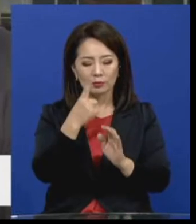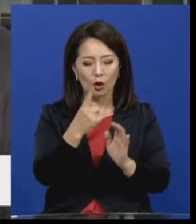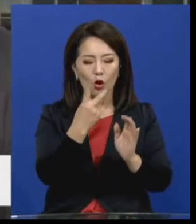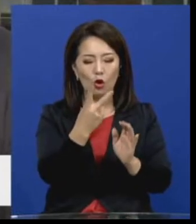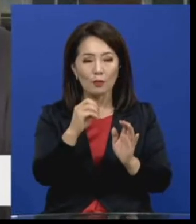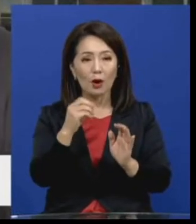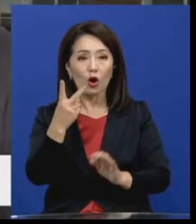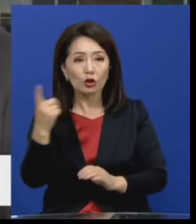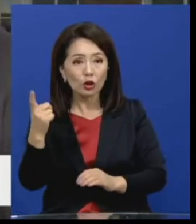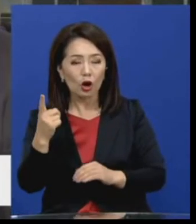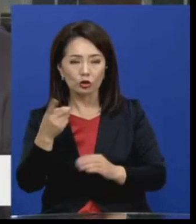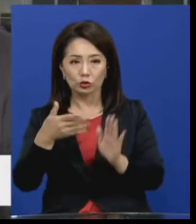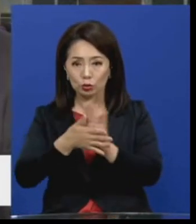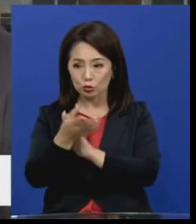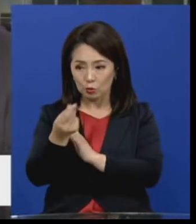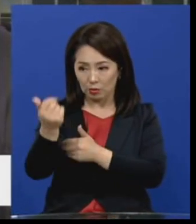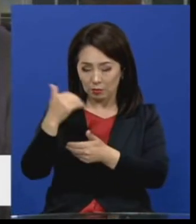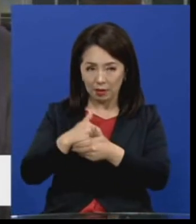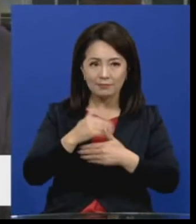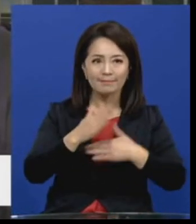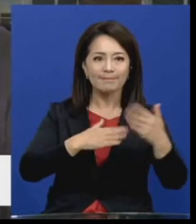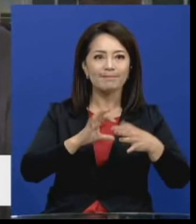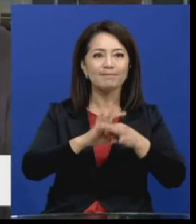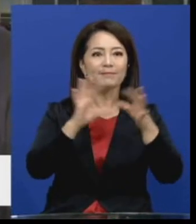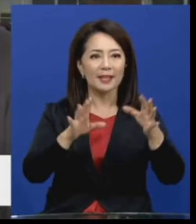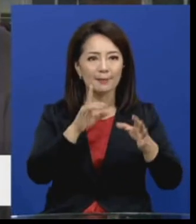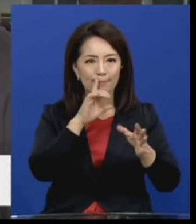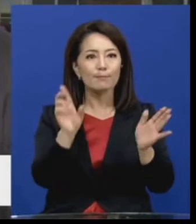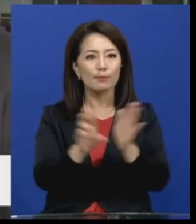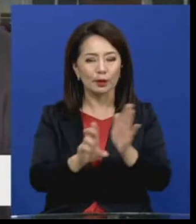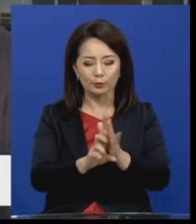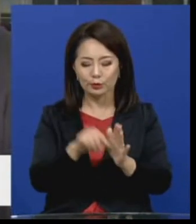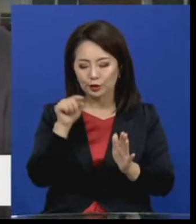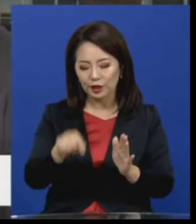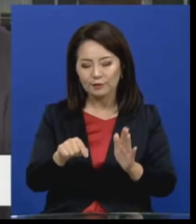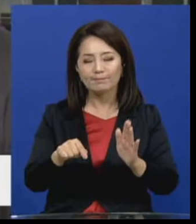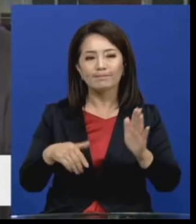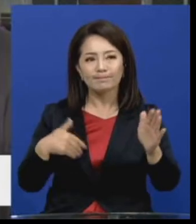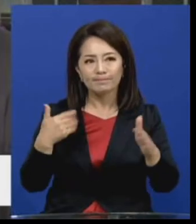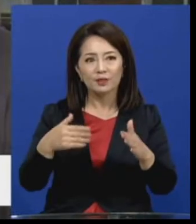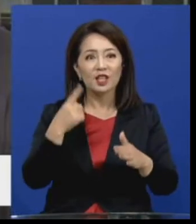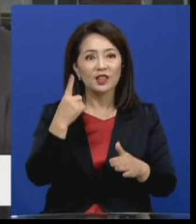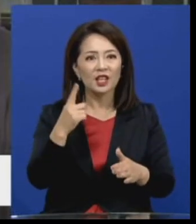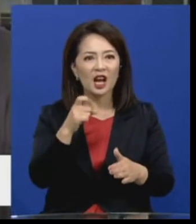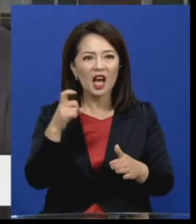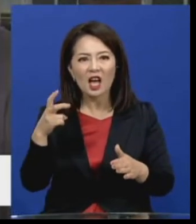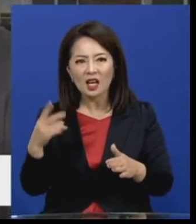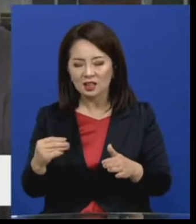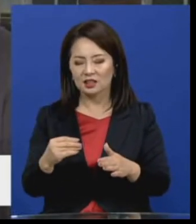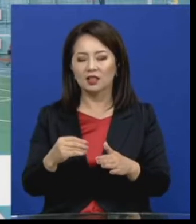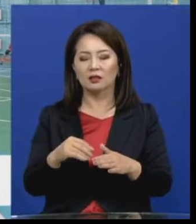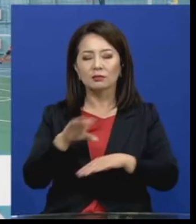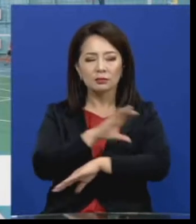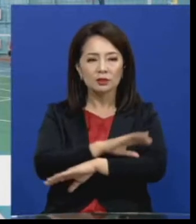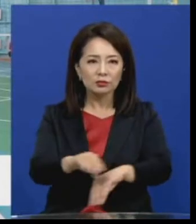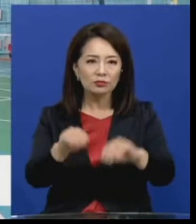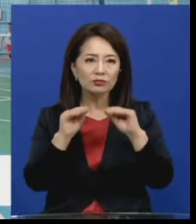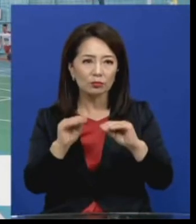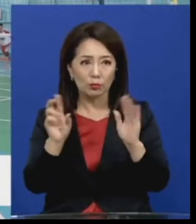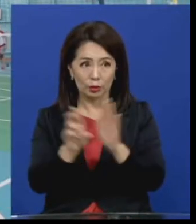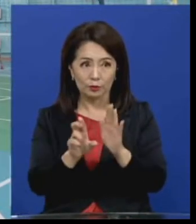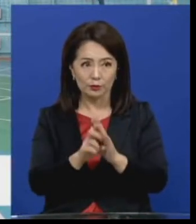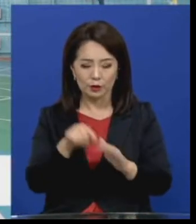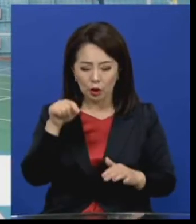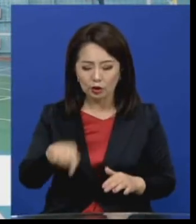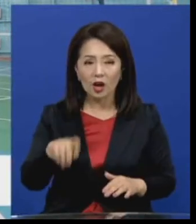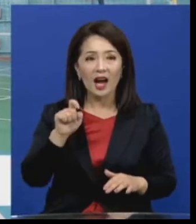сургууль бол ингээд бүрэн ажилтанд орох боломжтой. Тэгэхээр энэ нь бол одоо баг ингээд нэг ээжээр хичээлэх боломж үүднэ.